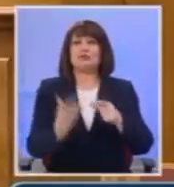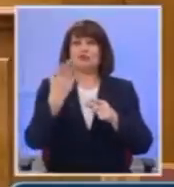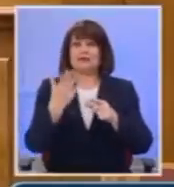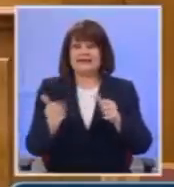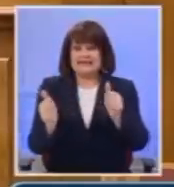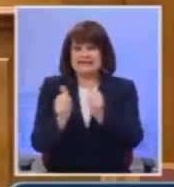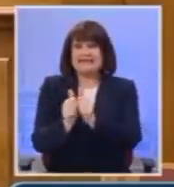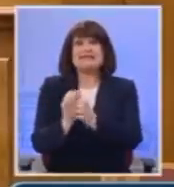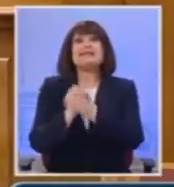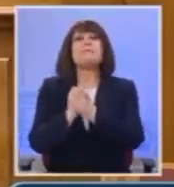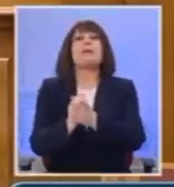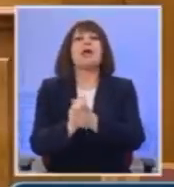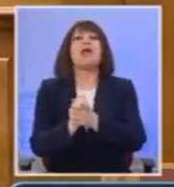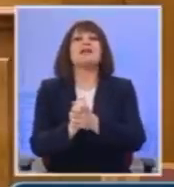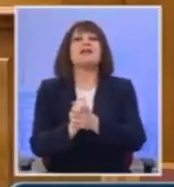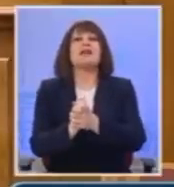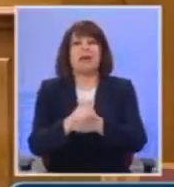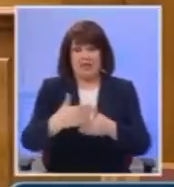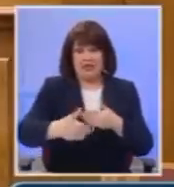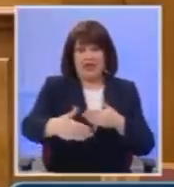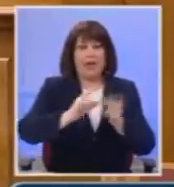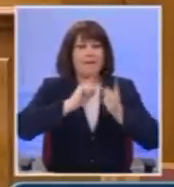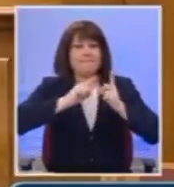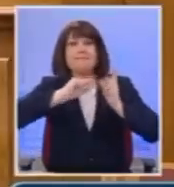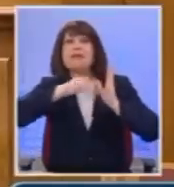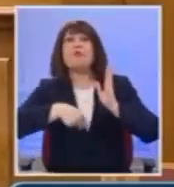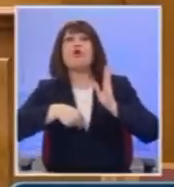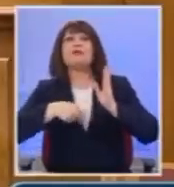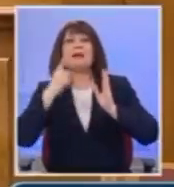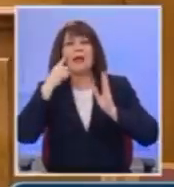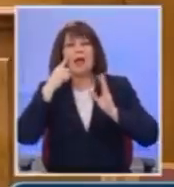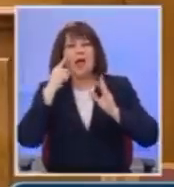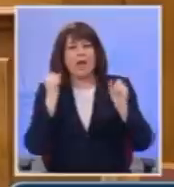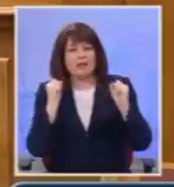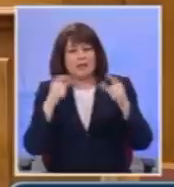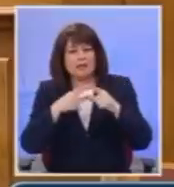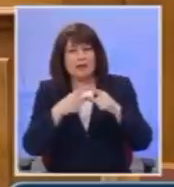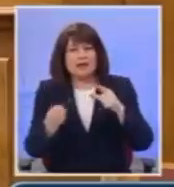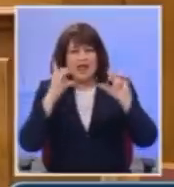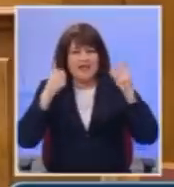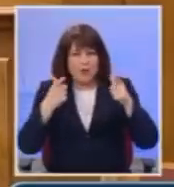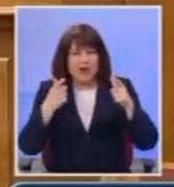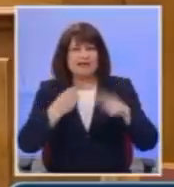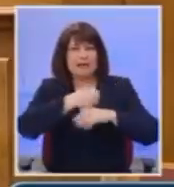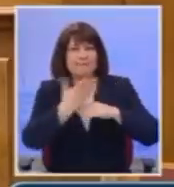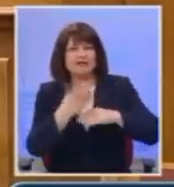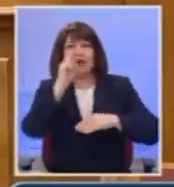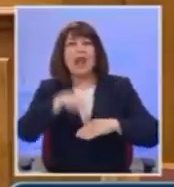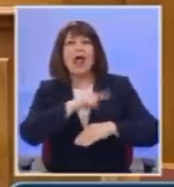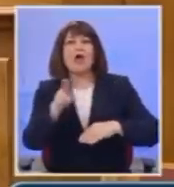εκολάπτονταν για να εφαρμοστούν τα μνημόνια. Ήταν το crash test, Νέα Δημοκρατία, Πασόκ και Λαϊκός Ορθόδοξος